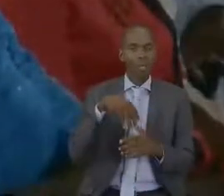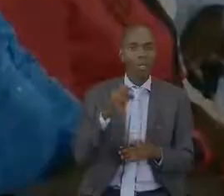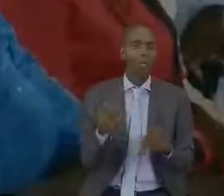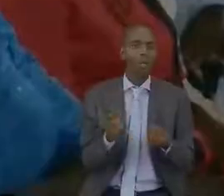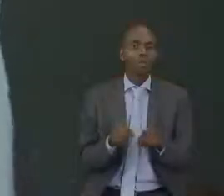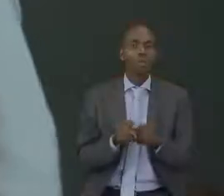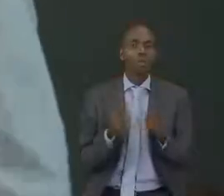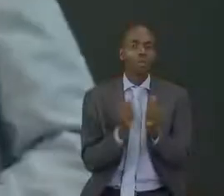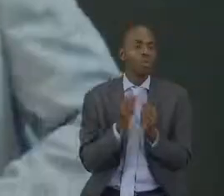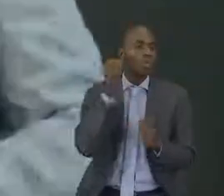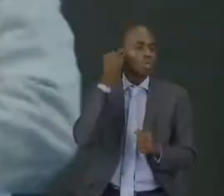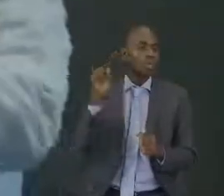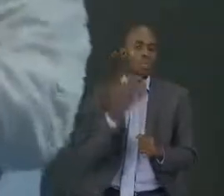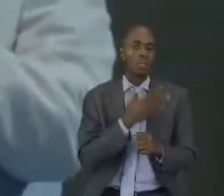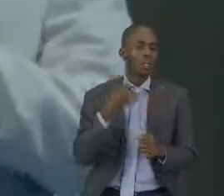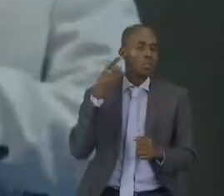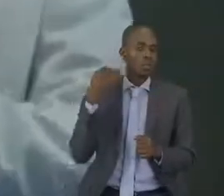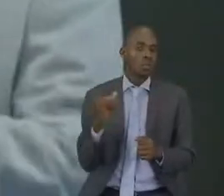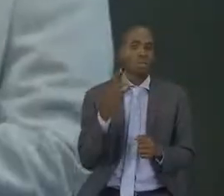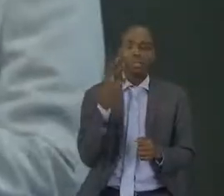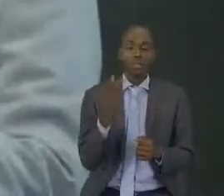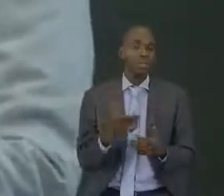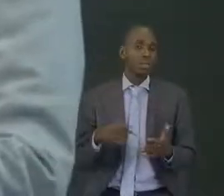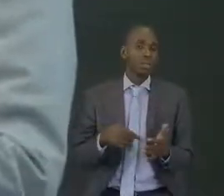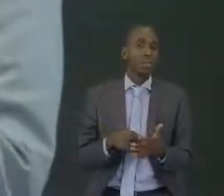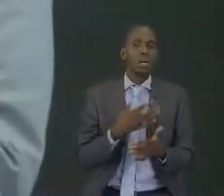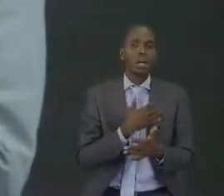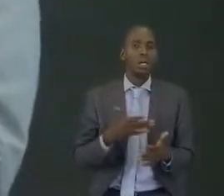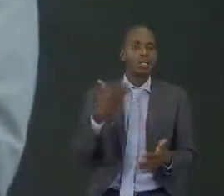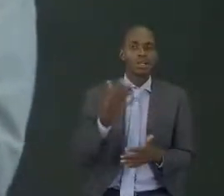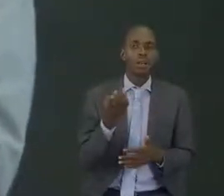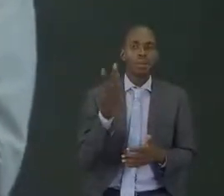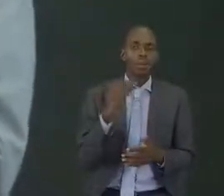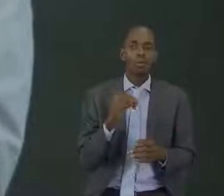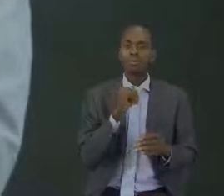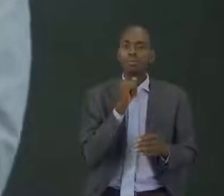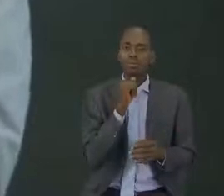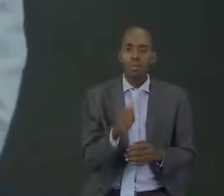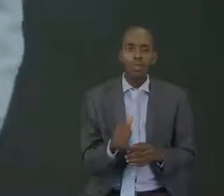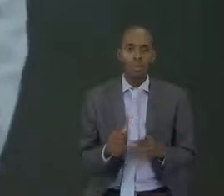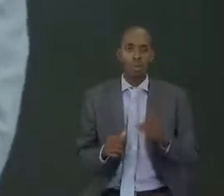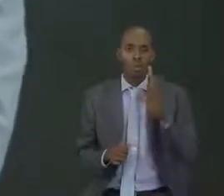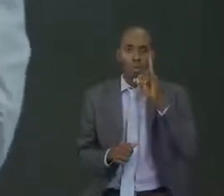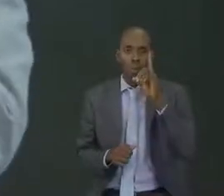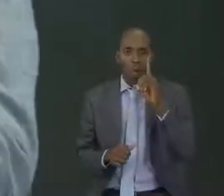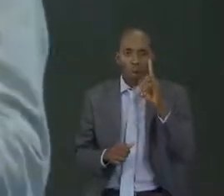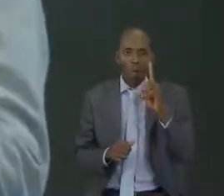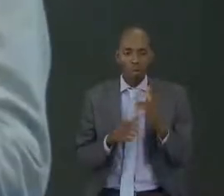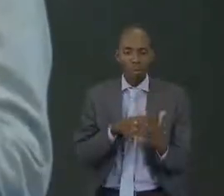l'or. Voyez, ceci est nul ne chancela parmi ses tribus.